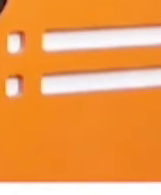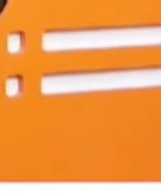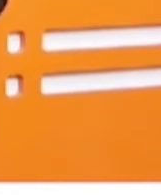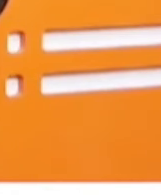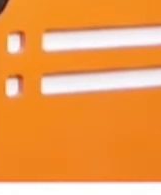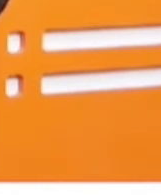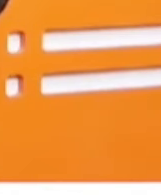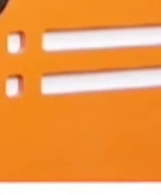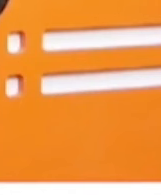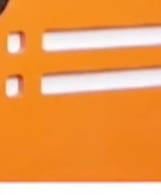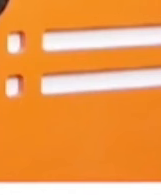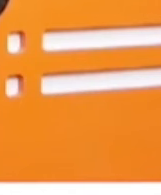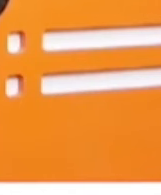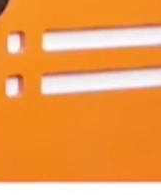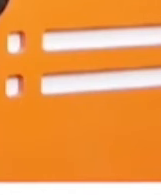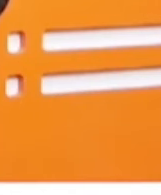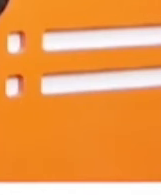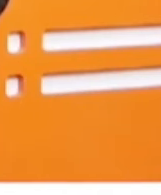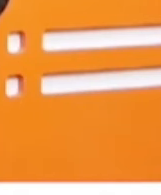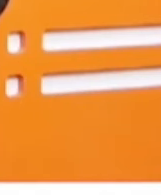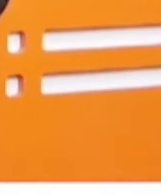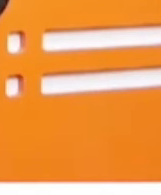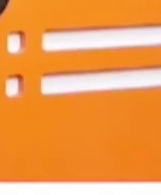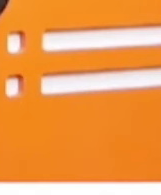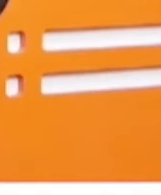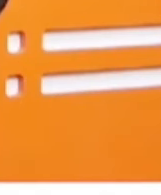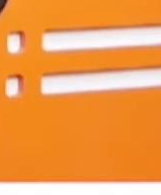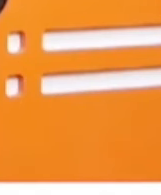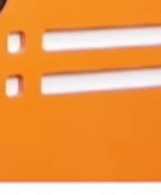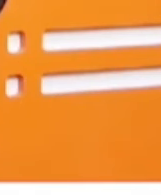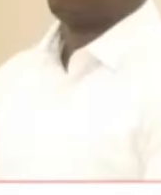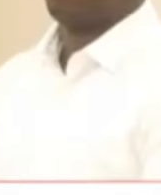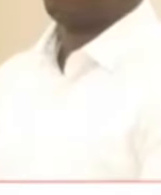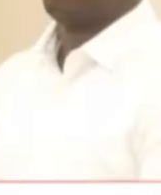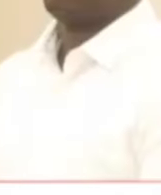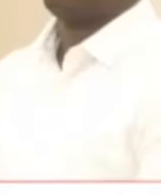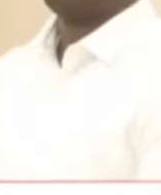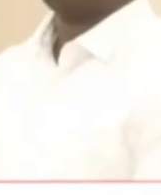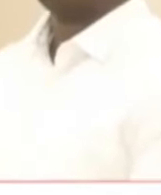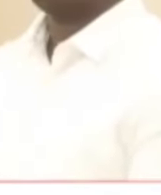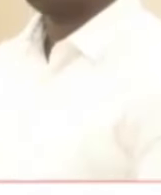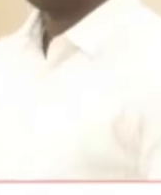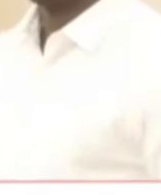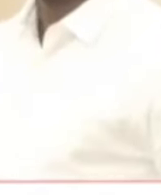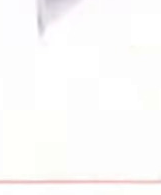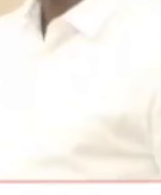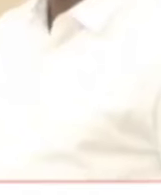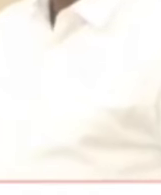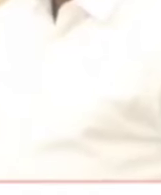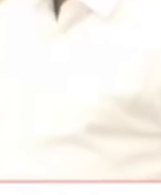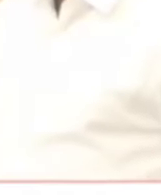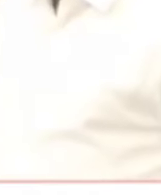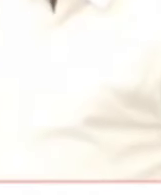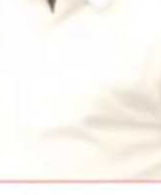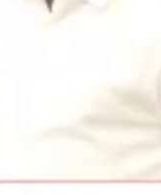nga ssentebe ku kisanja kye ekyokubiri. Not directly or indirectly